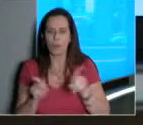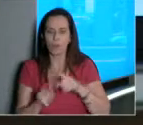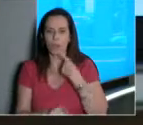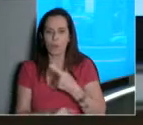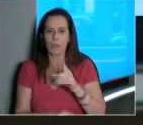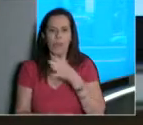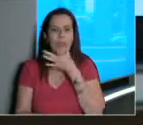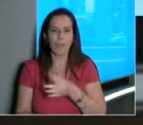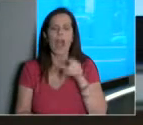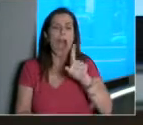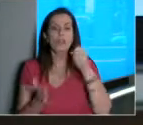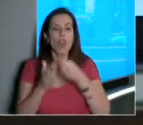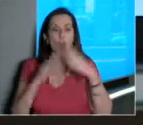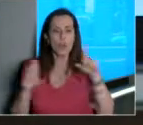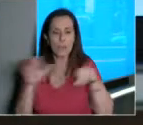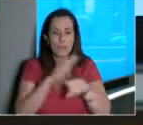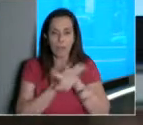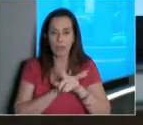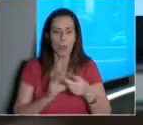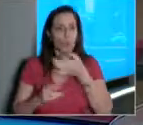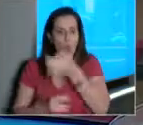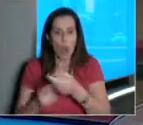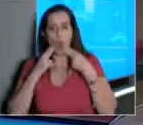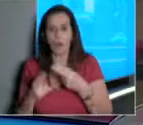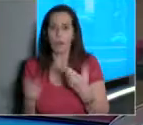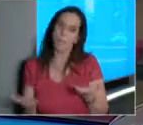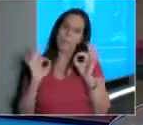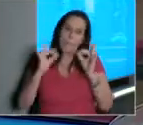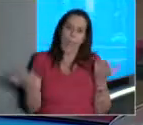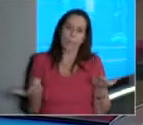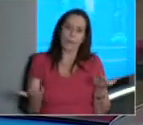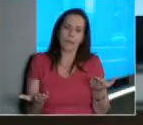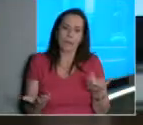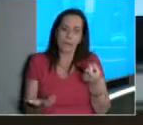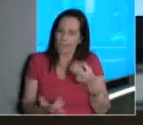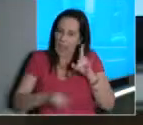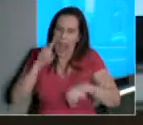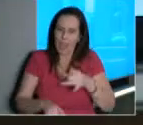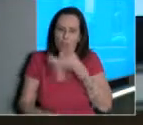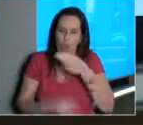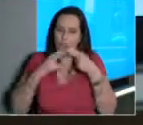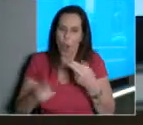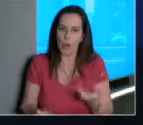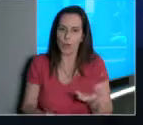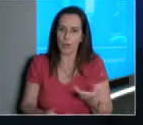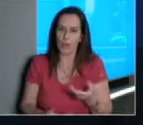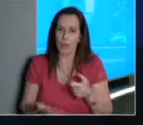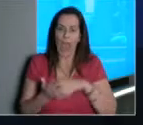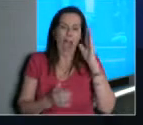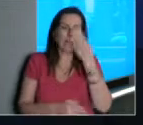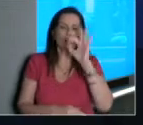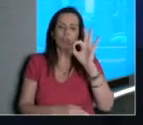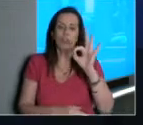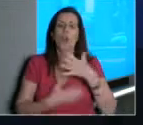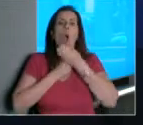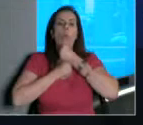אותם. יפה. עד שלא תגורו, הצביעות הזאת... הצביעות הזאת... זה קניבלי, את שואלת ועונה. כי הצביעות שלכם